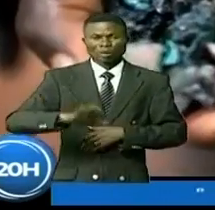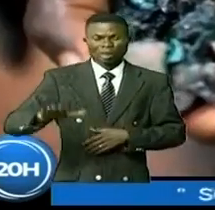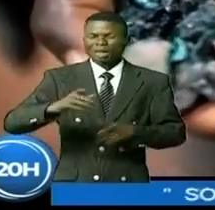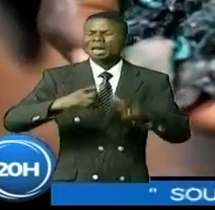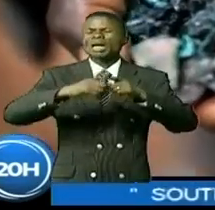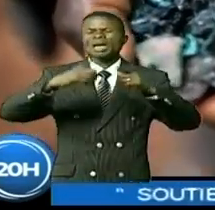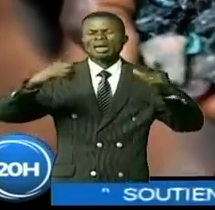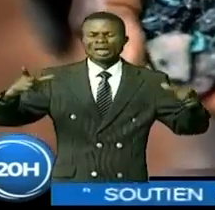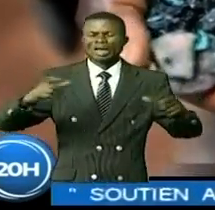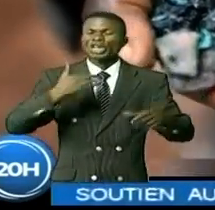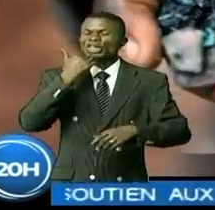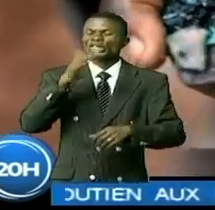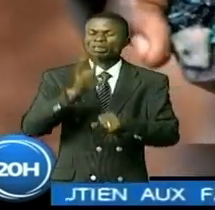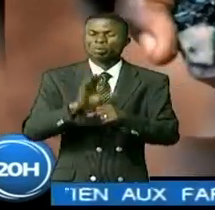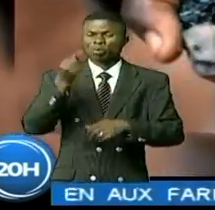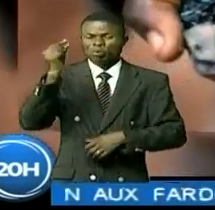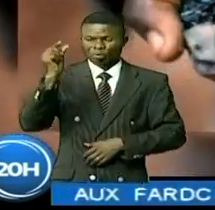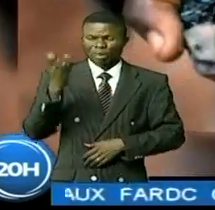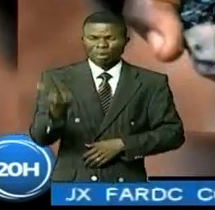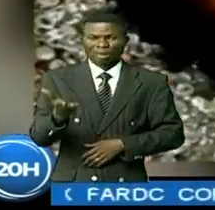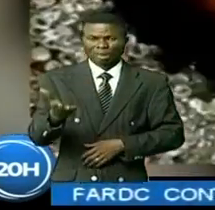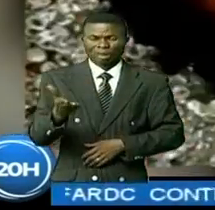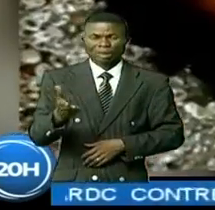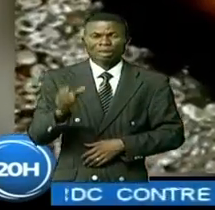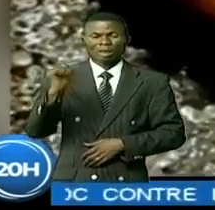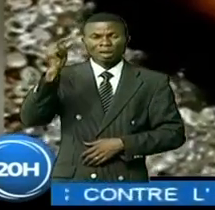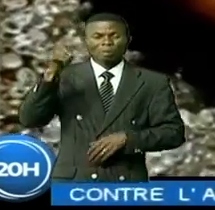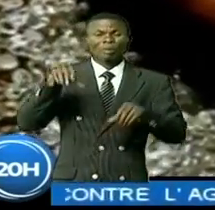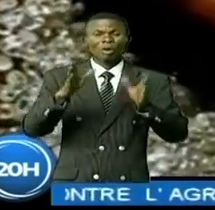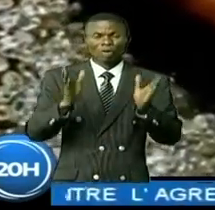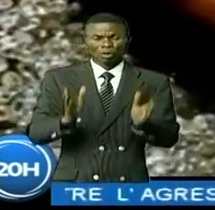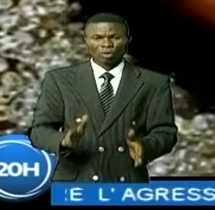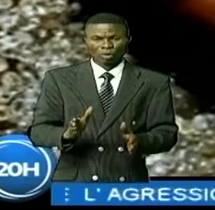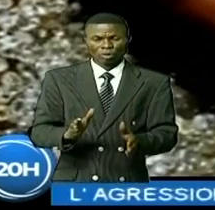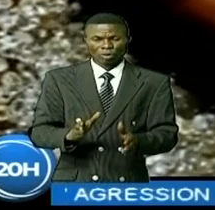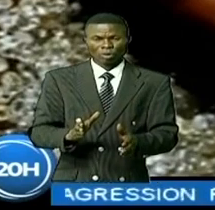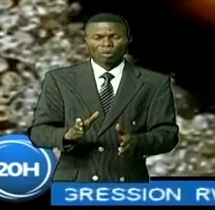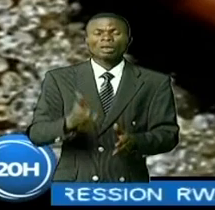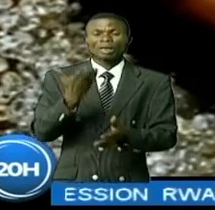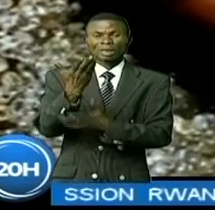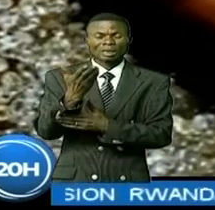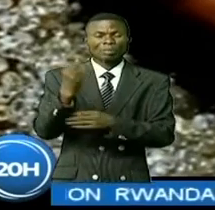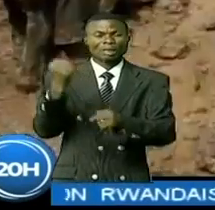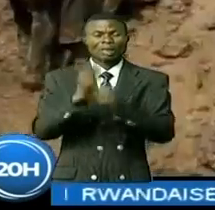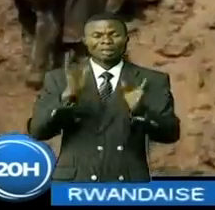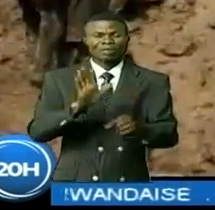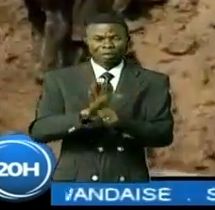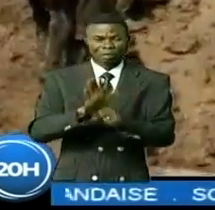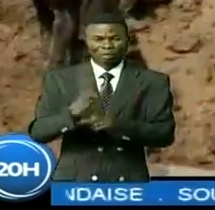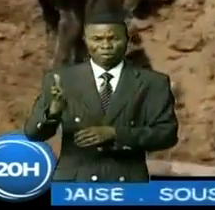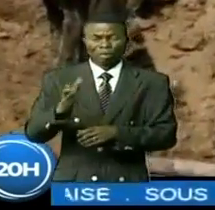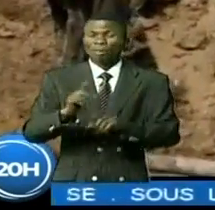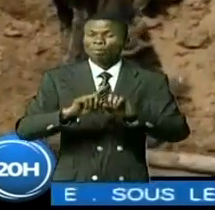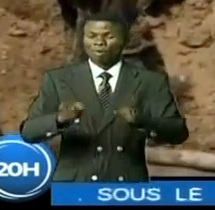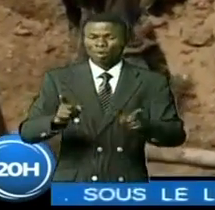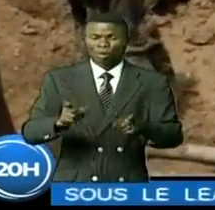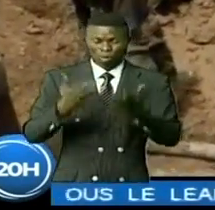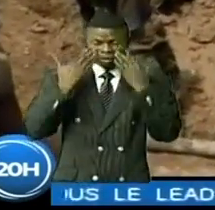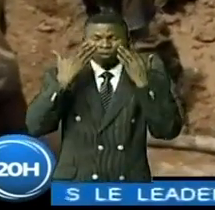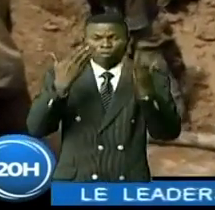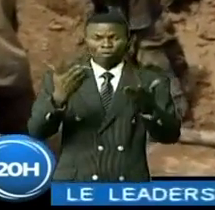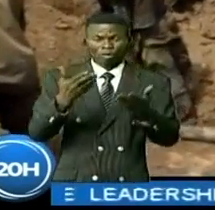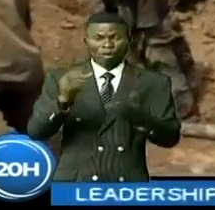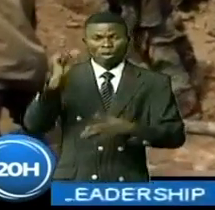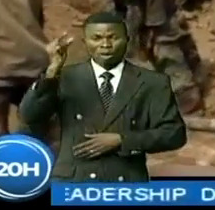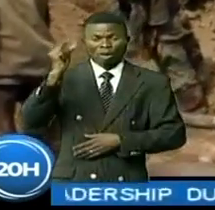immensément riche en ressources minières. Les mines congolaises emploient de la main-d'œuvre locale. Seulement, voilà, certaines